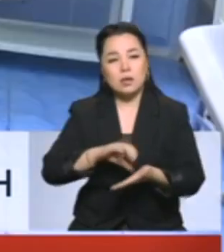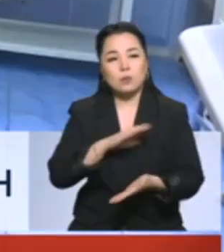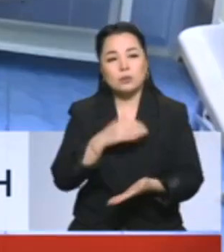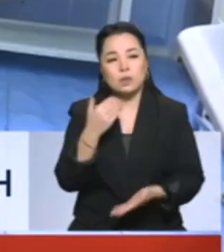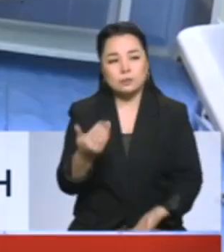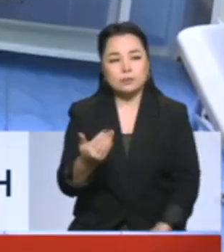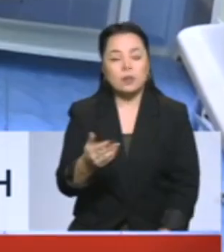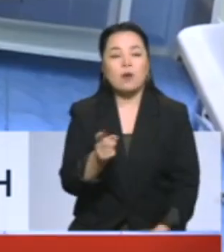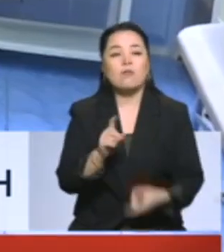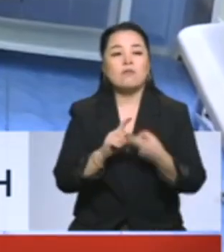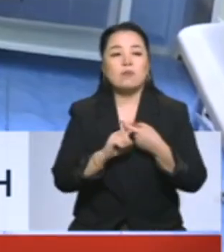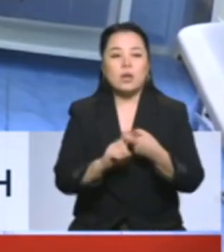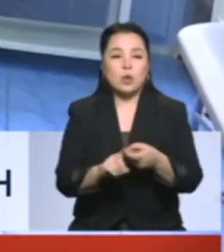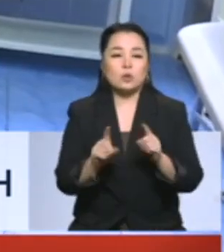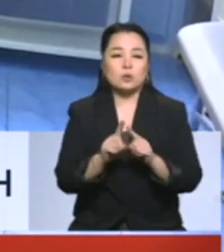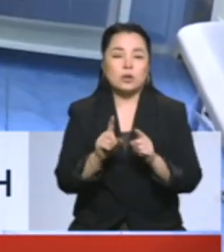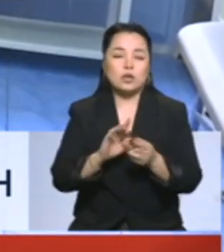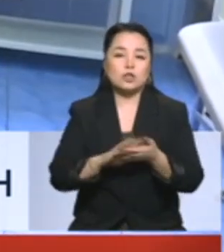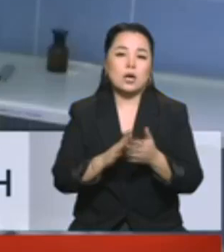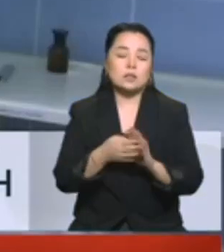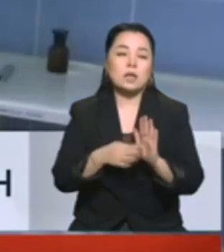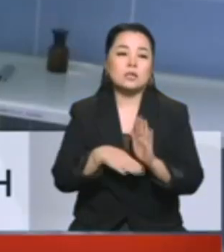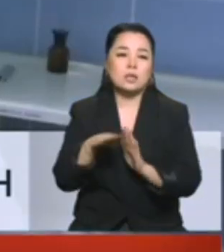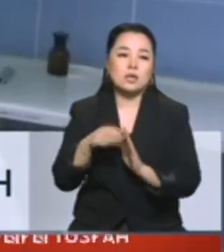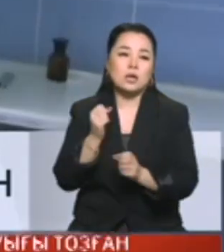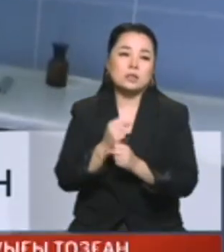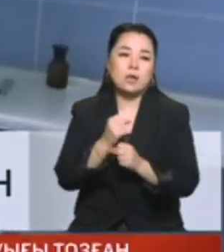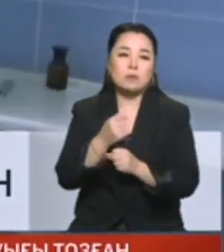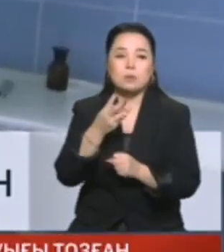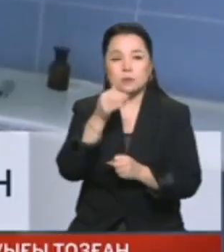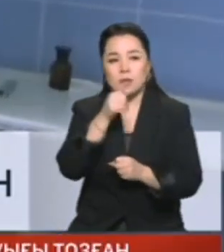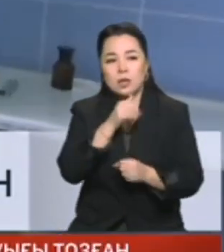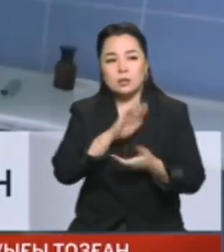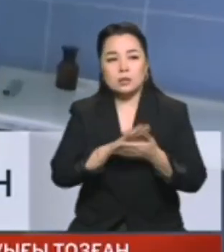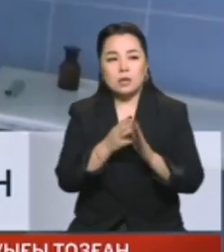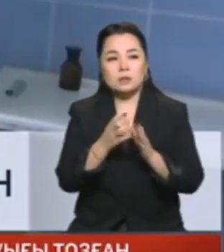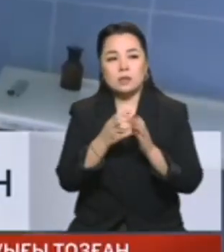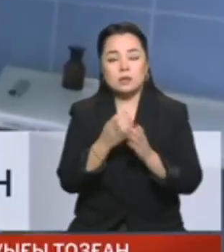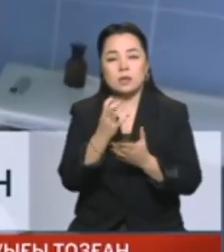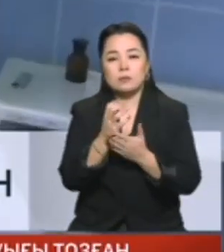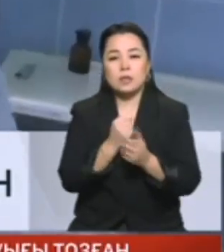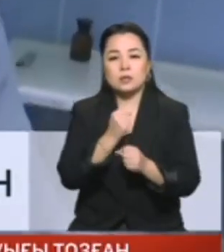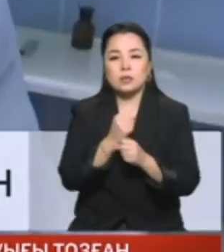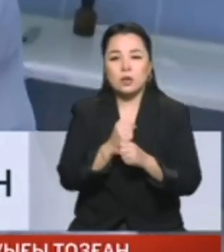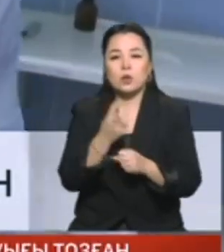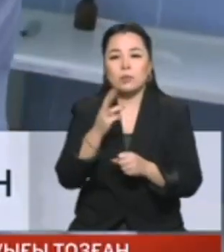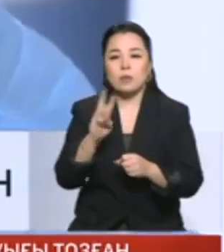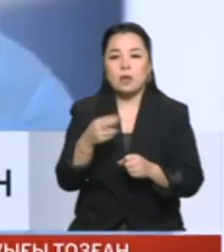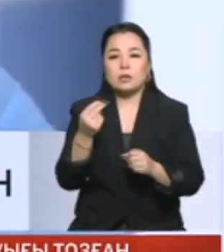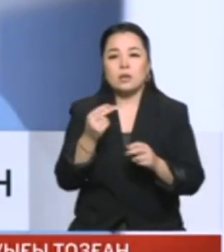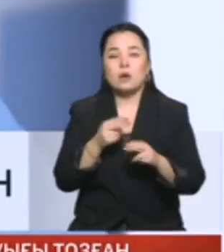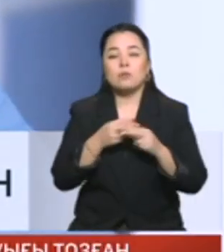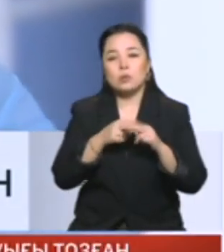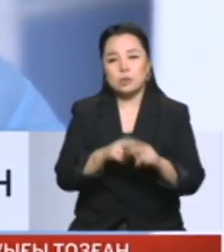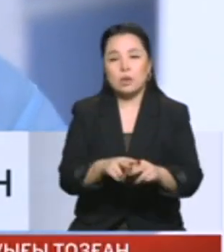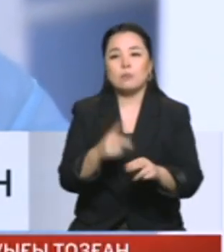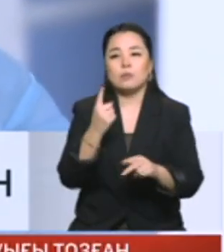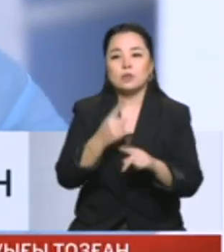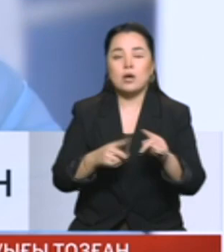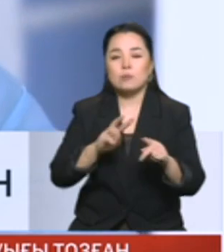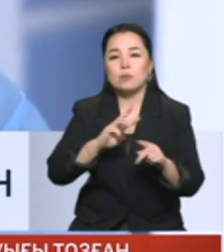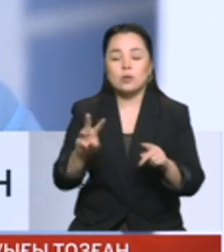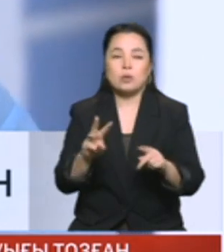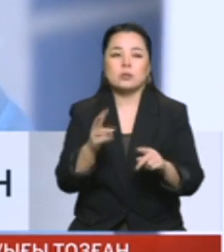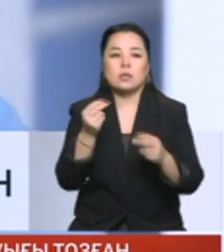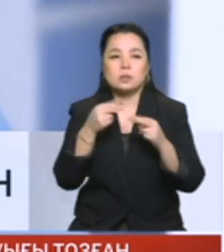болды. Вирусты ауыздықтап жағдайды реттеу үшін бірнеше ай бұрын үкімет резервінен 3 миллиард теңге бөлініп, қосымша 1,5 миллион